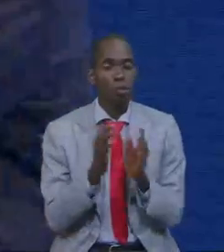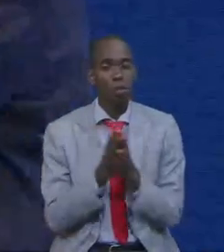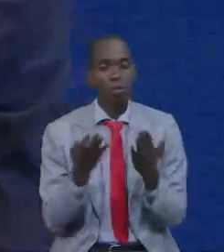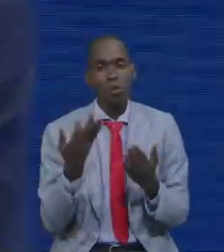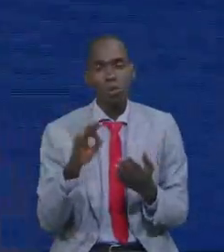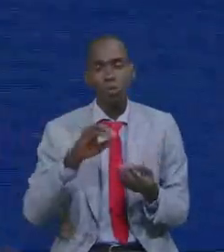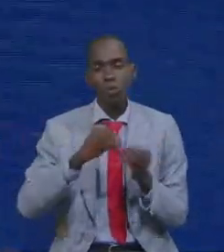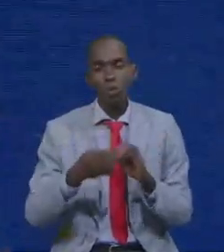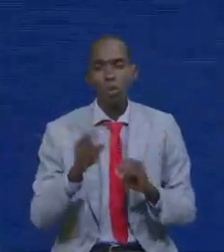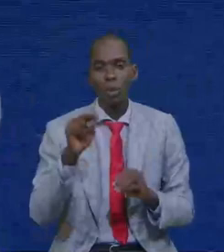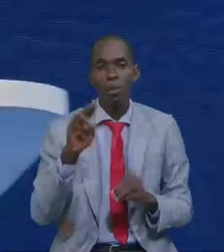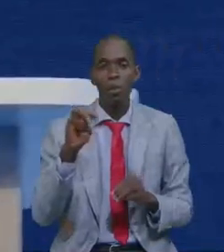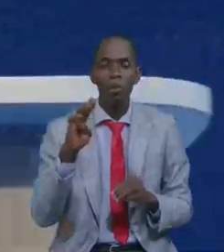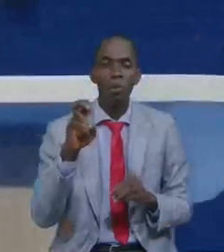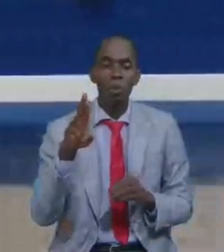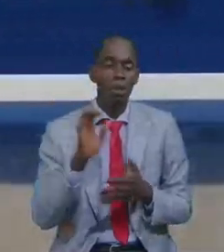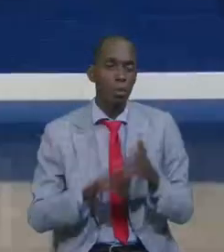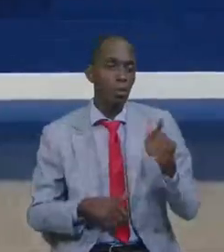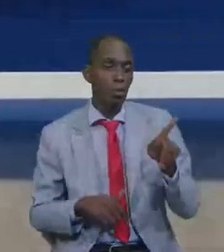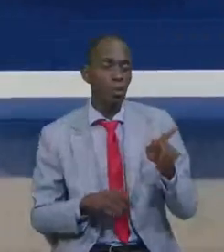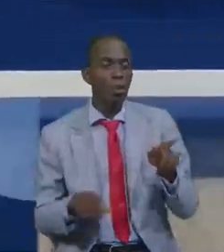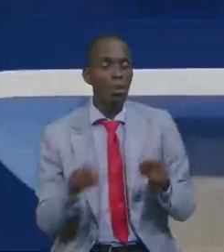Ils avaient été mordus.